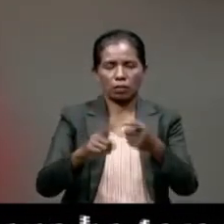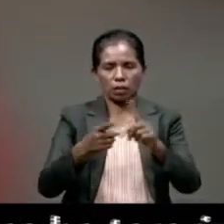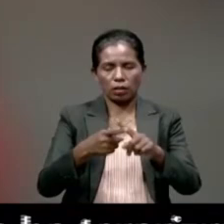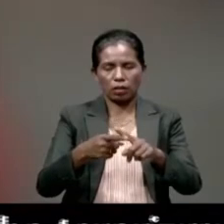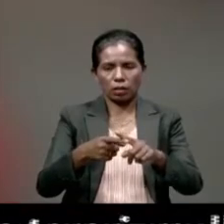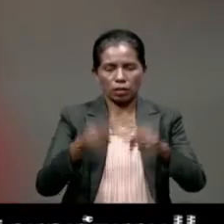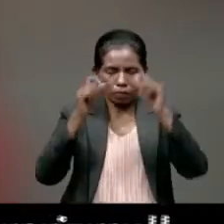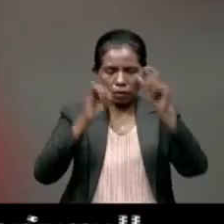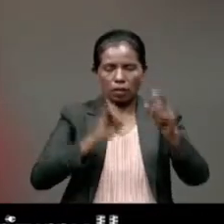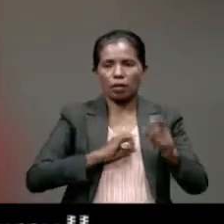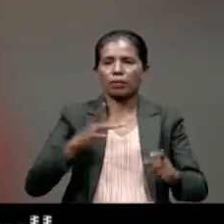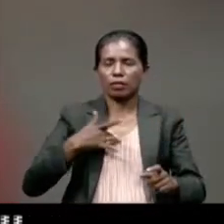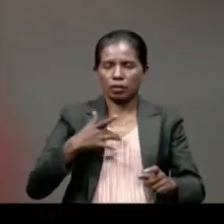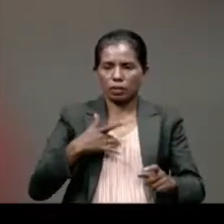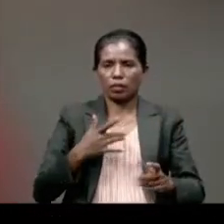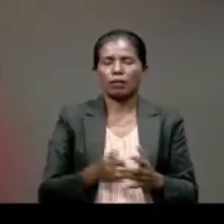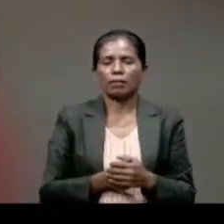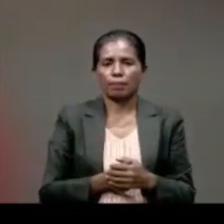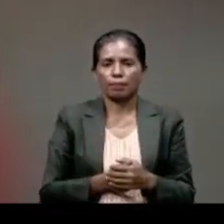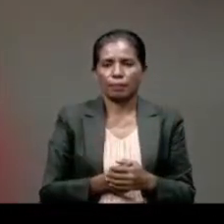ema kau fun sinti katak.